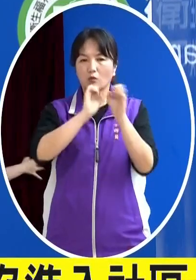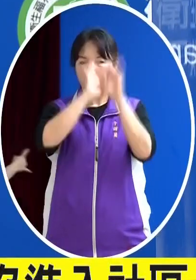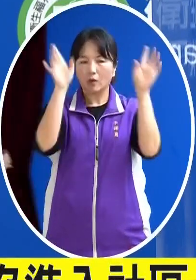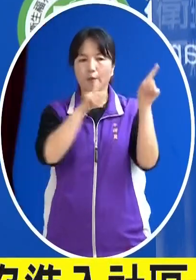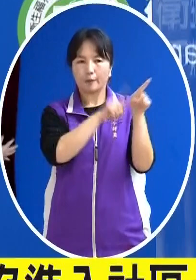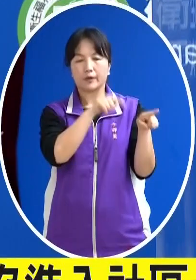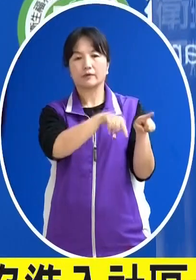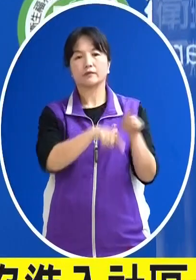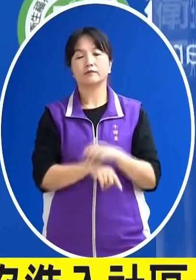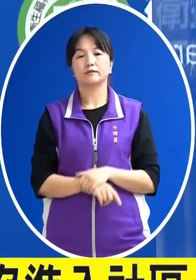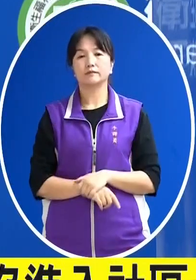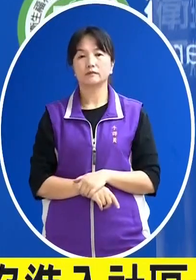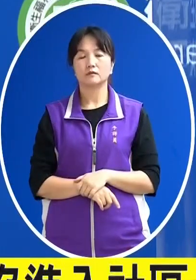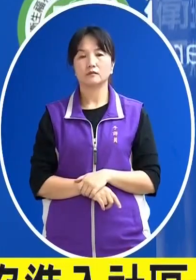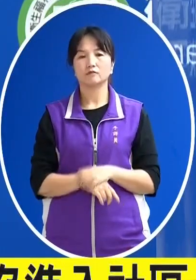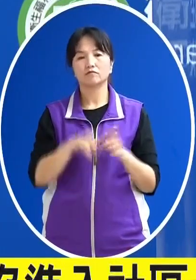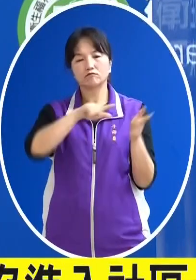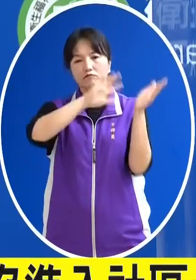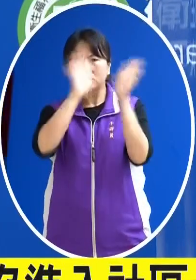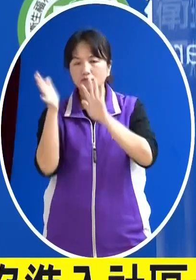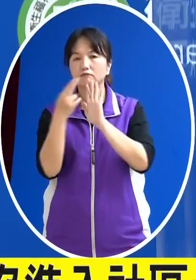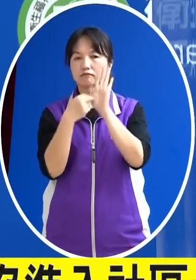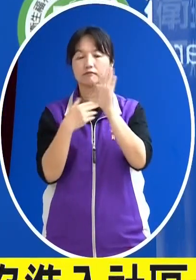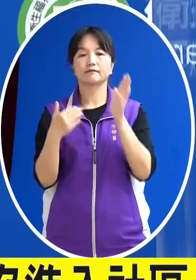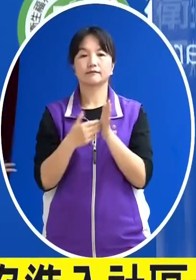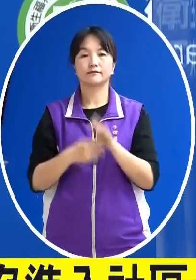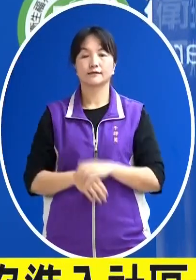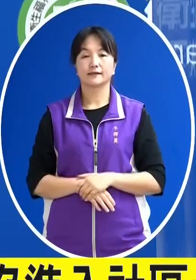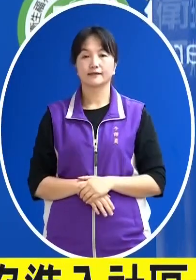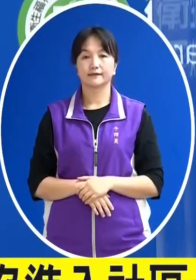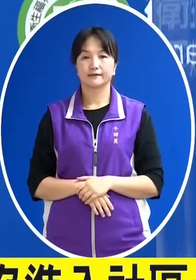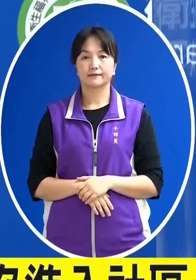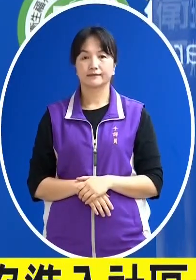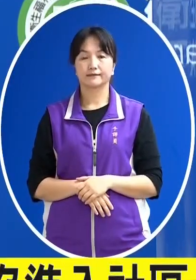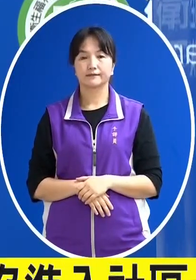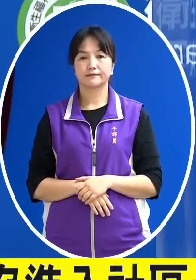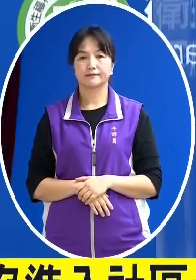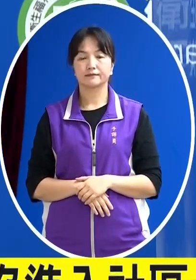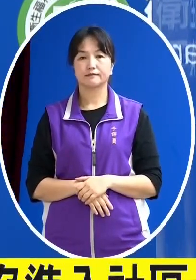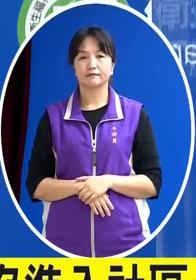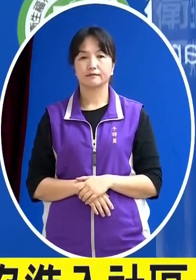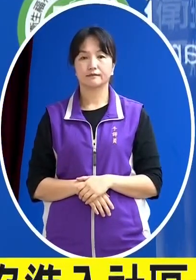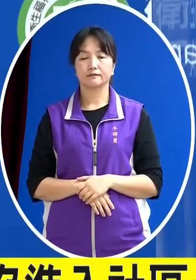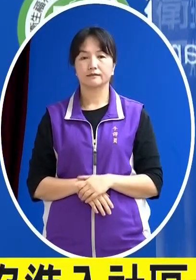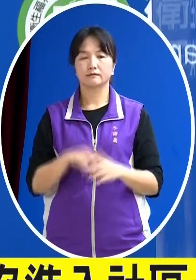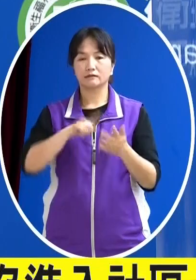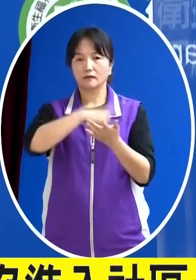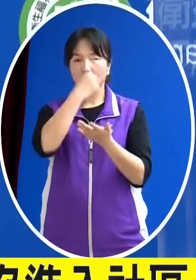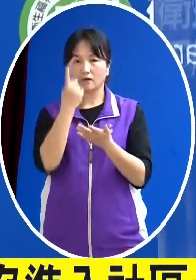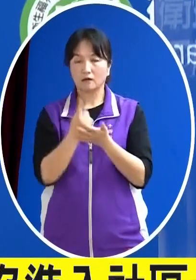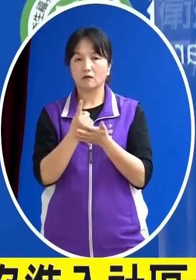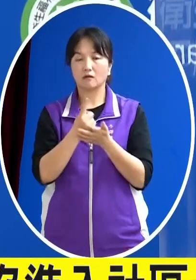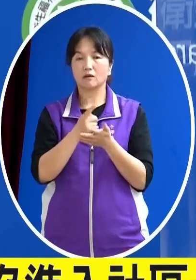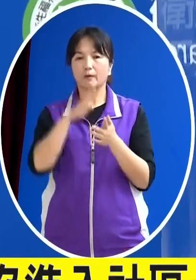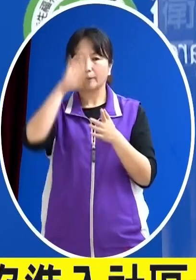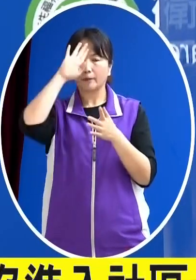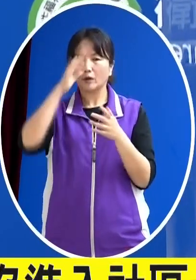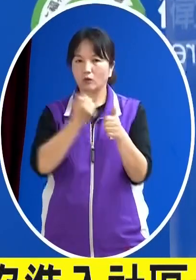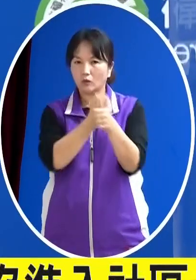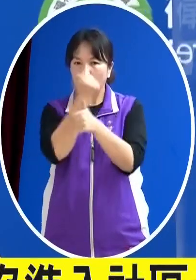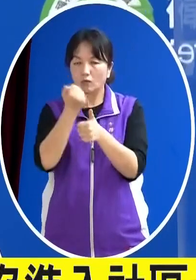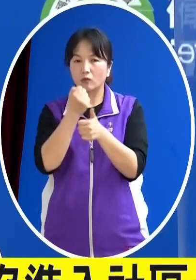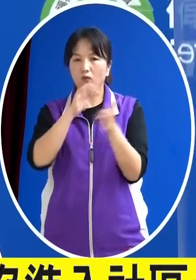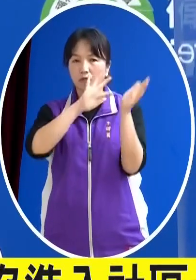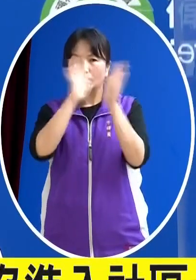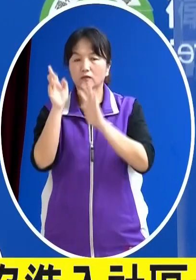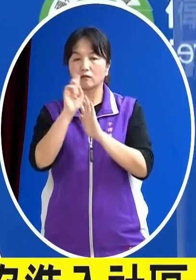告为准，好，那大概是这样的一个情形。那有关于我们的整个的。疫情的控